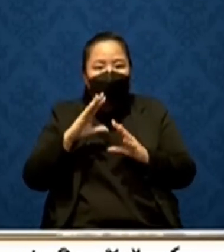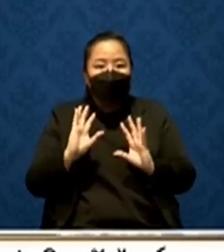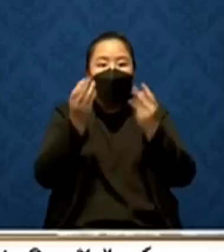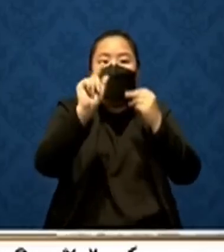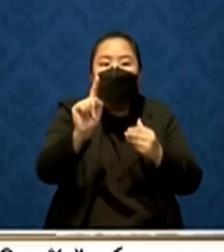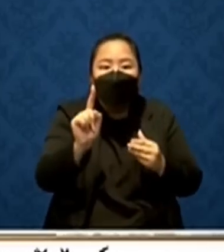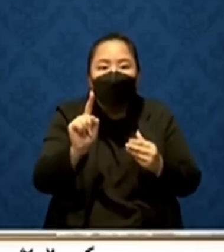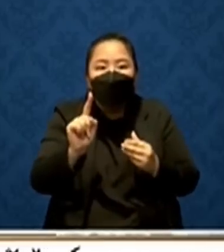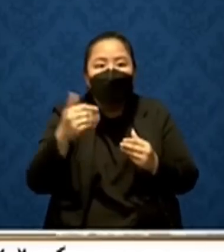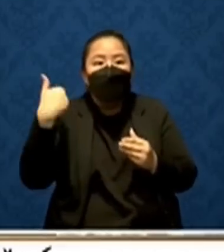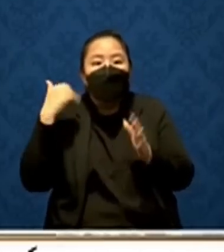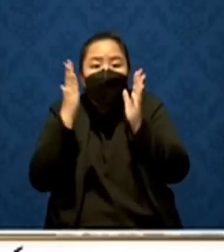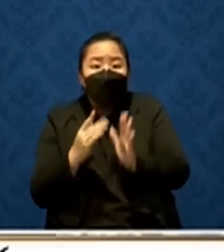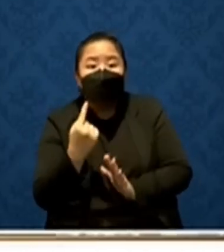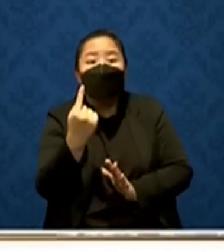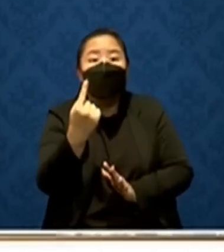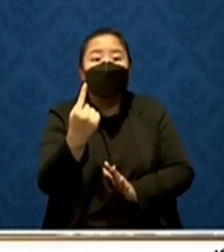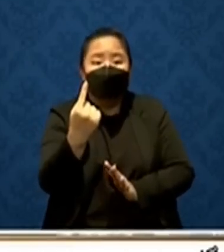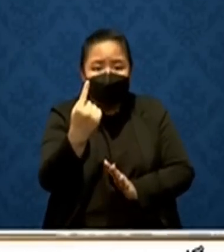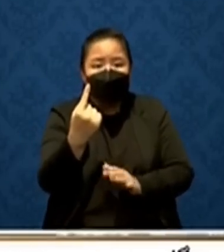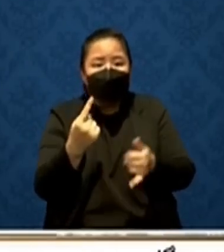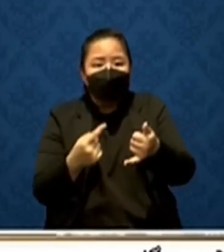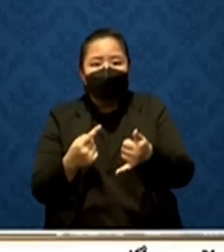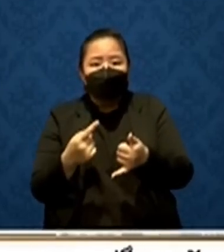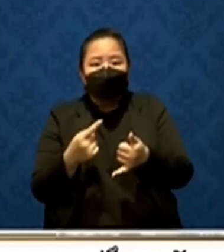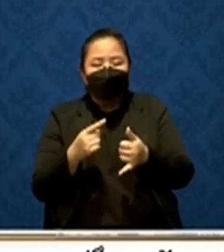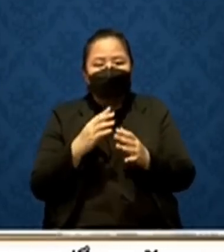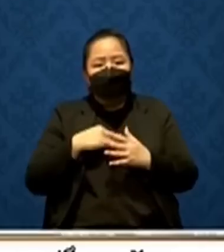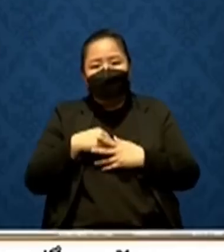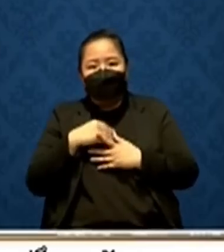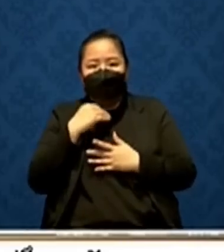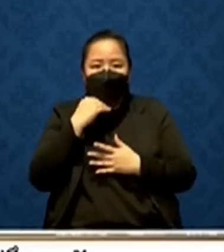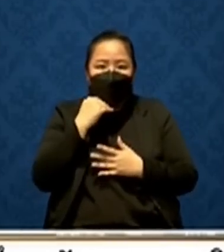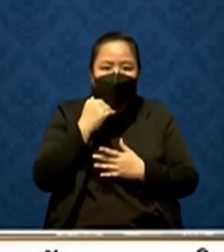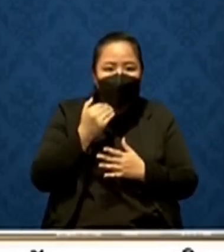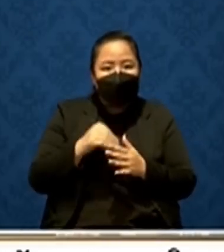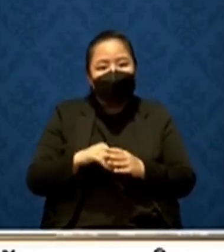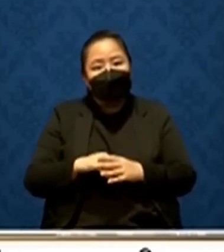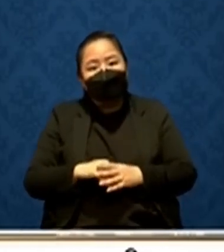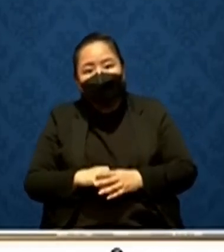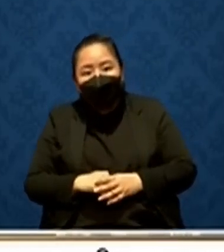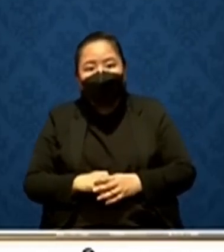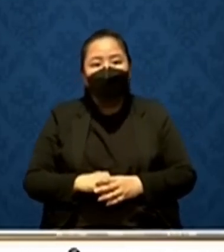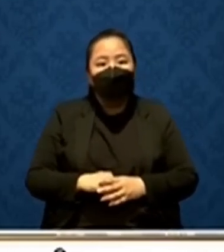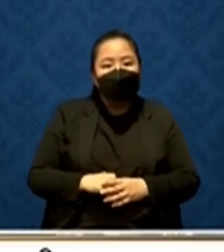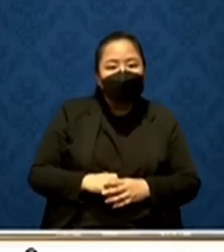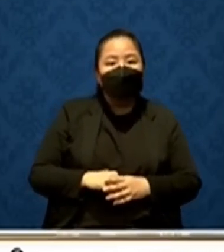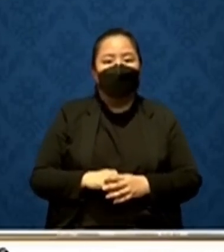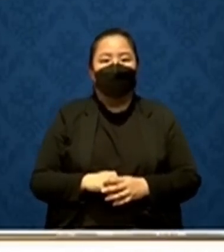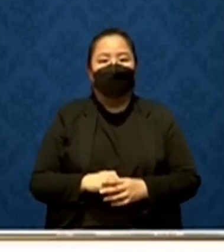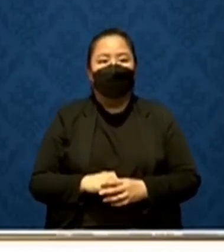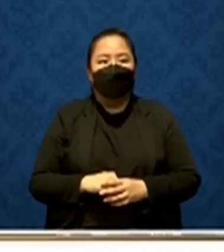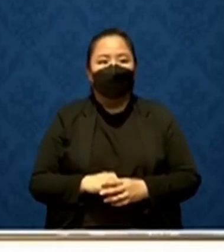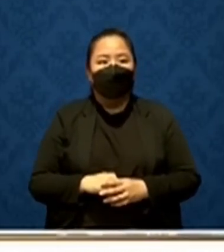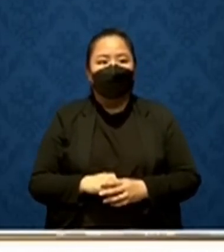แต่บุคคลหนึ่งที่ทางท่าทางจ๋องเจียมเจียมๆๆถ้ามึงนึกๆ